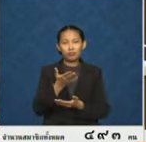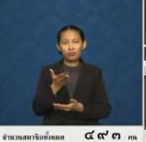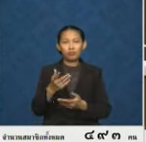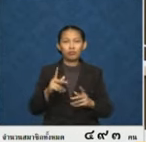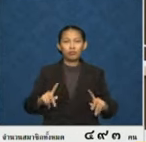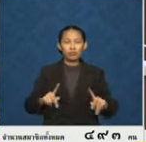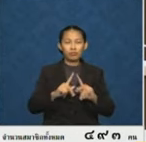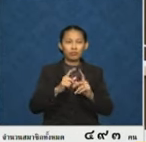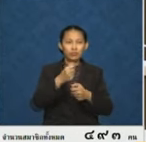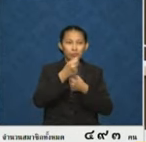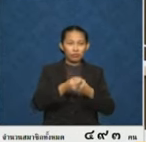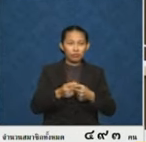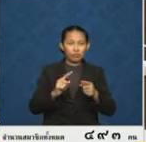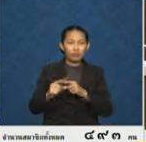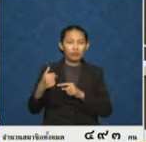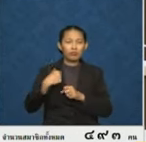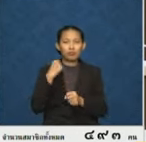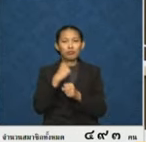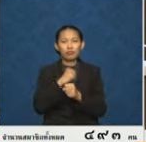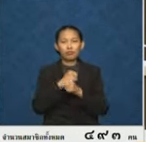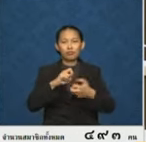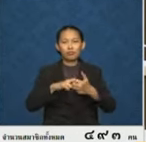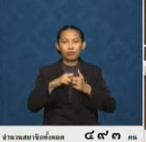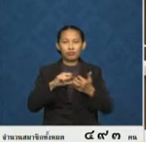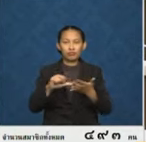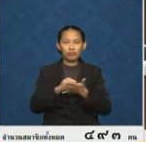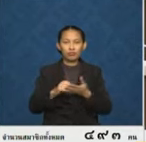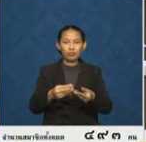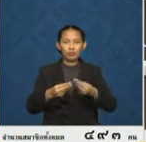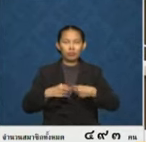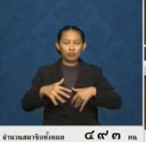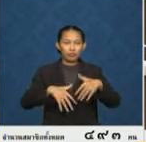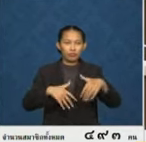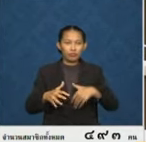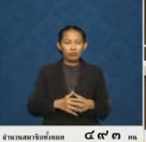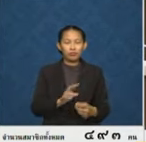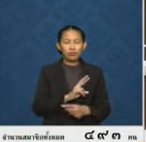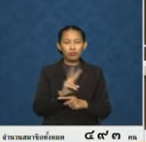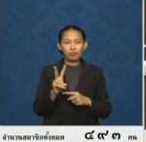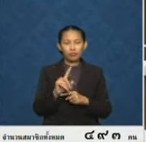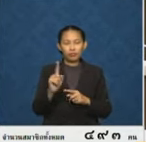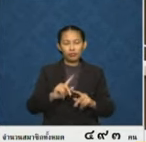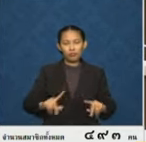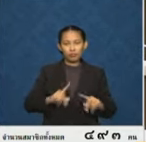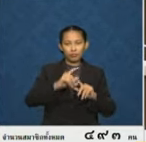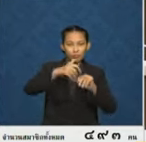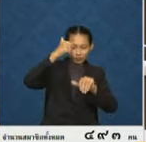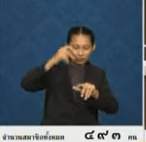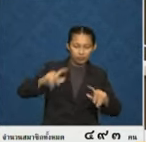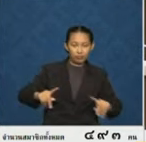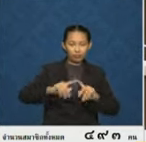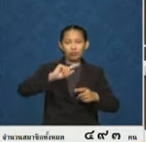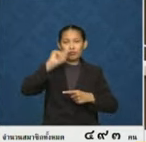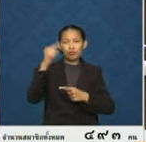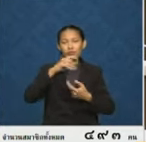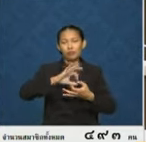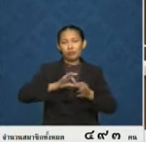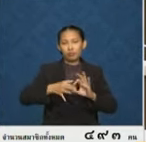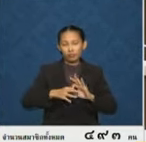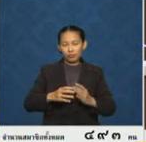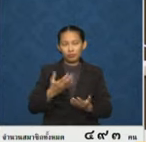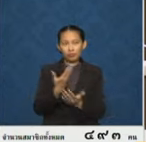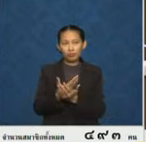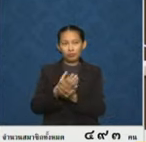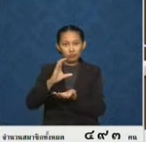เกษตรโดยสปกได้ดำเนินการแก้ไขปัญหาให้กับพี่น้องประชาชนด้วยครับ 2ครับขอให้กระทรวงมหาดไทยกระทรวงการท่องเที่ยวและกีฬาและสำนักงบ